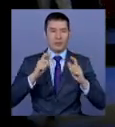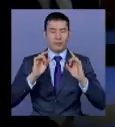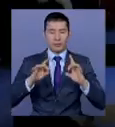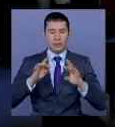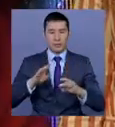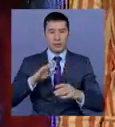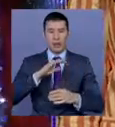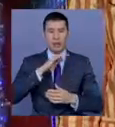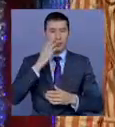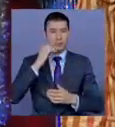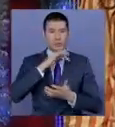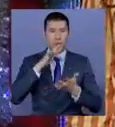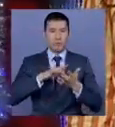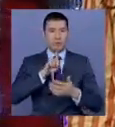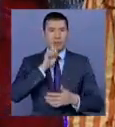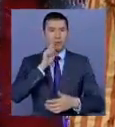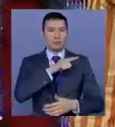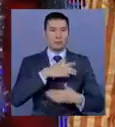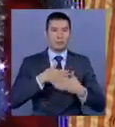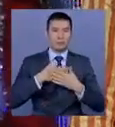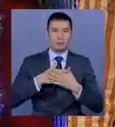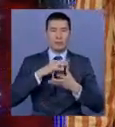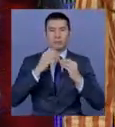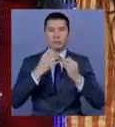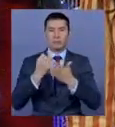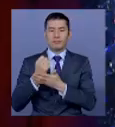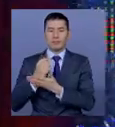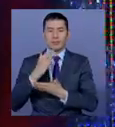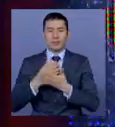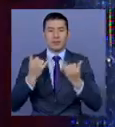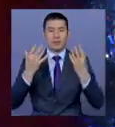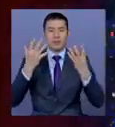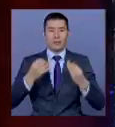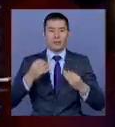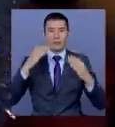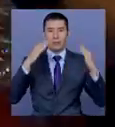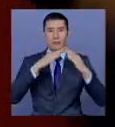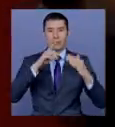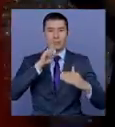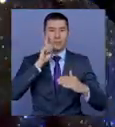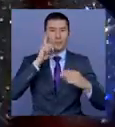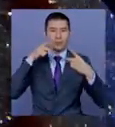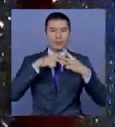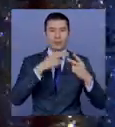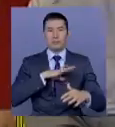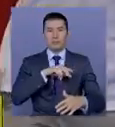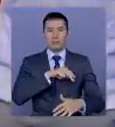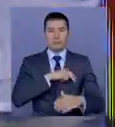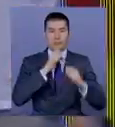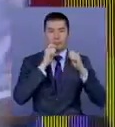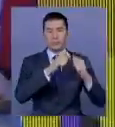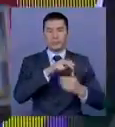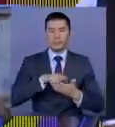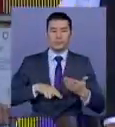талантты жастарының арқасында жүзеге асты. Ал бүгін студенттер сарайында өткен форумда солардың арасынан үздіктерін марапаттады.